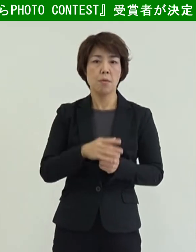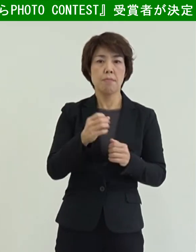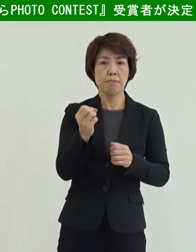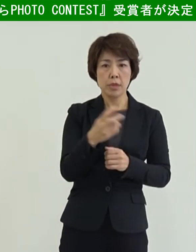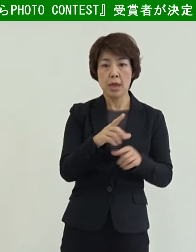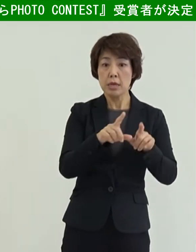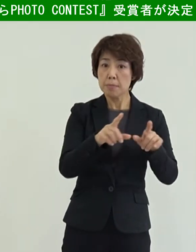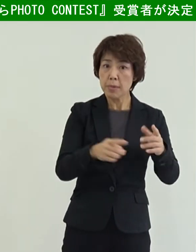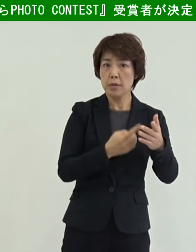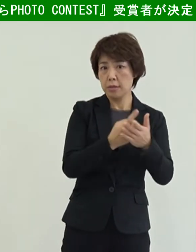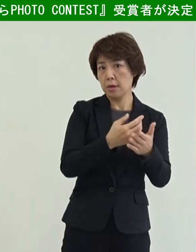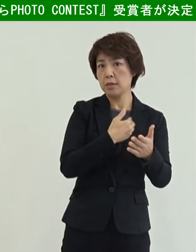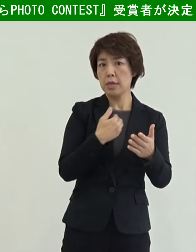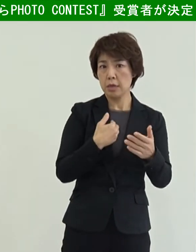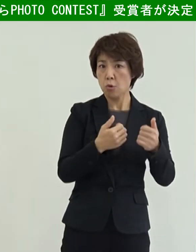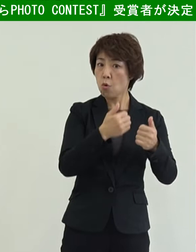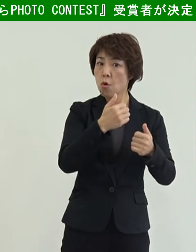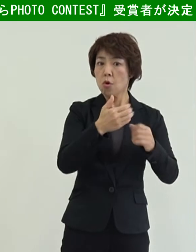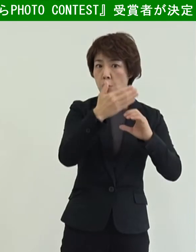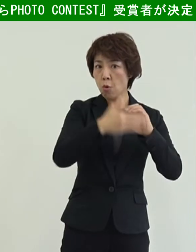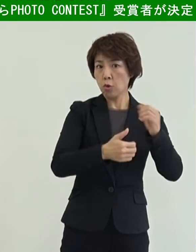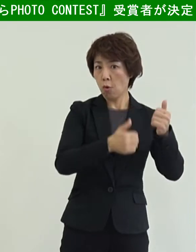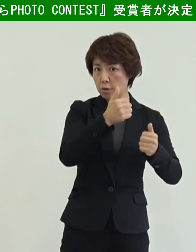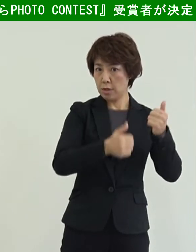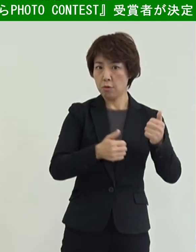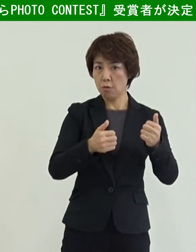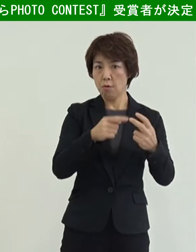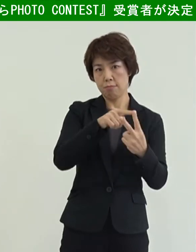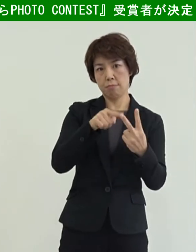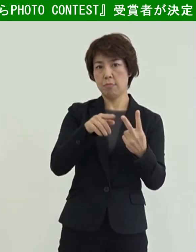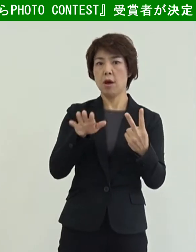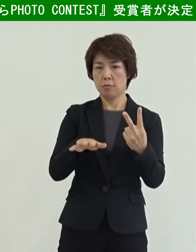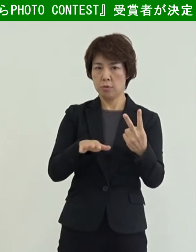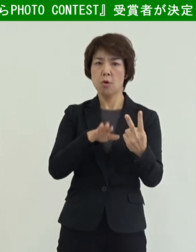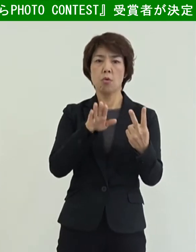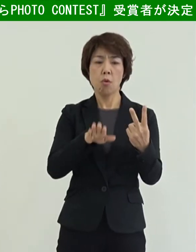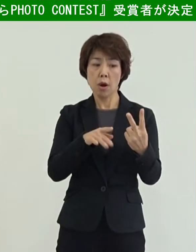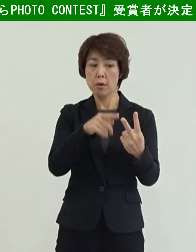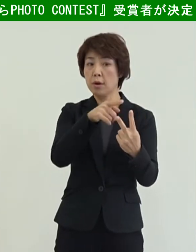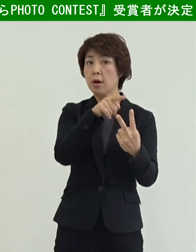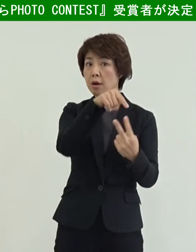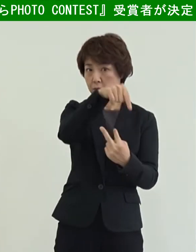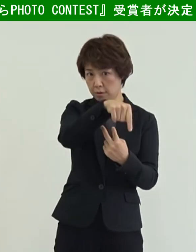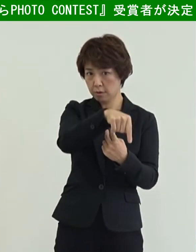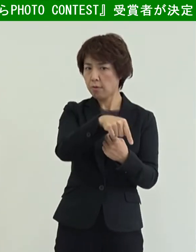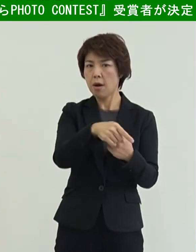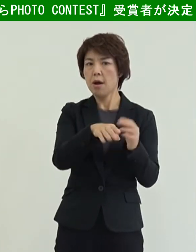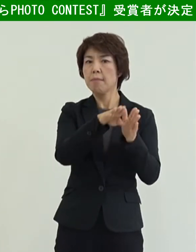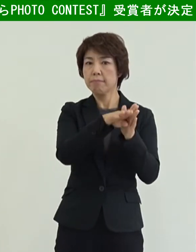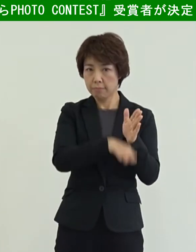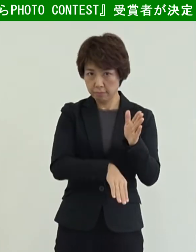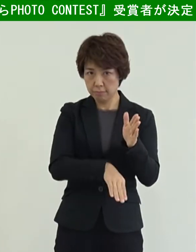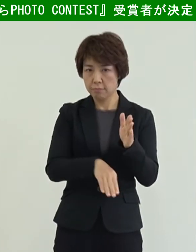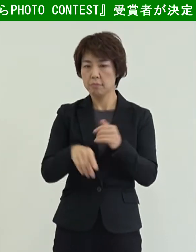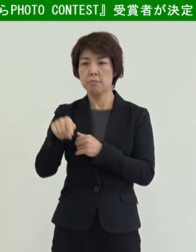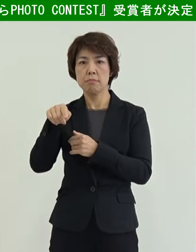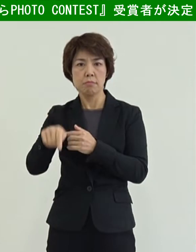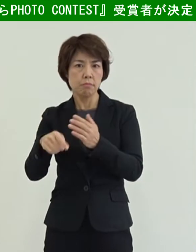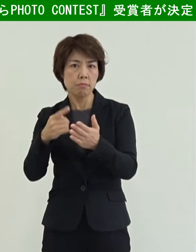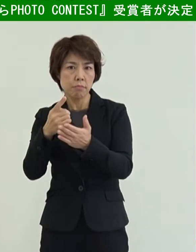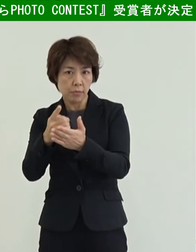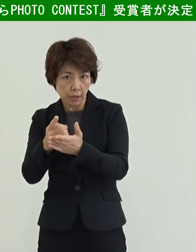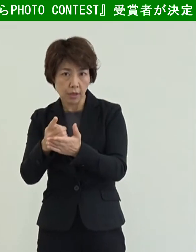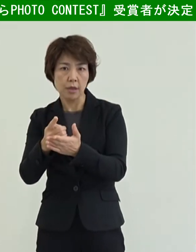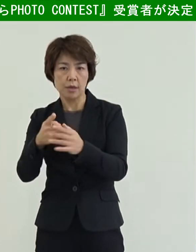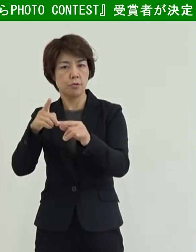参加されフォトコンテスト両方ありますが今日はもうフォトコンテストのはちょっとあの割愛をさせていただきましてエイ a タイプ月ね写真症